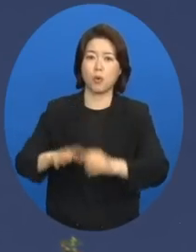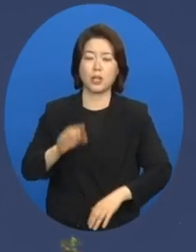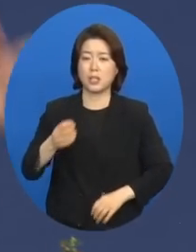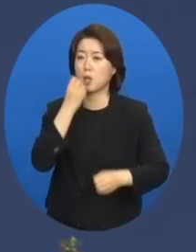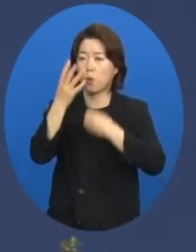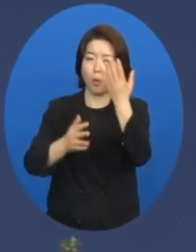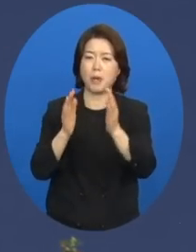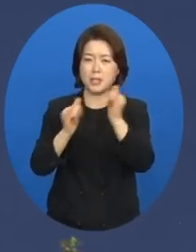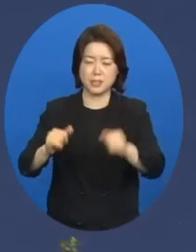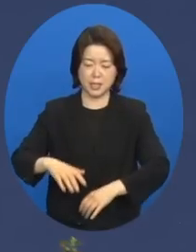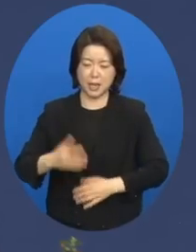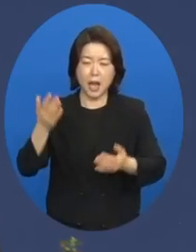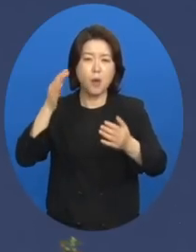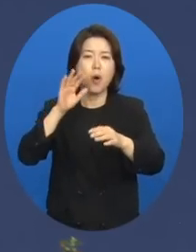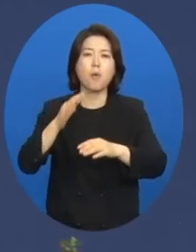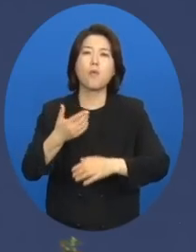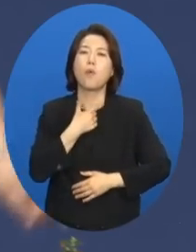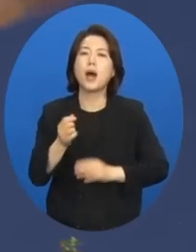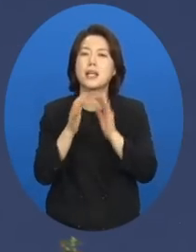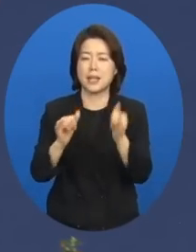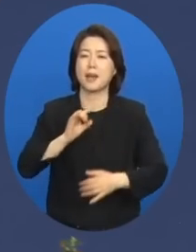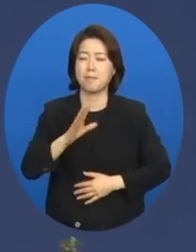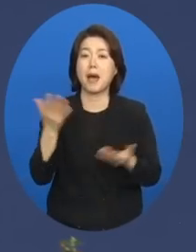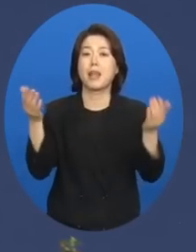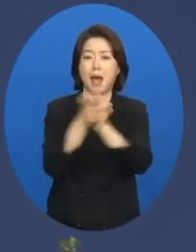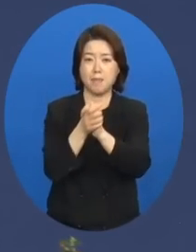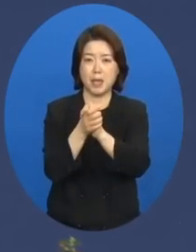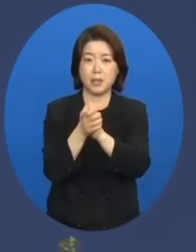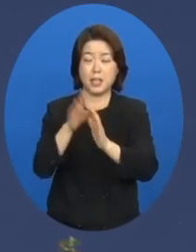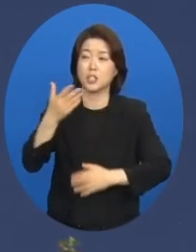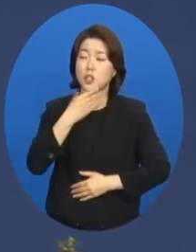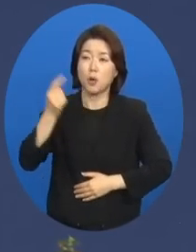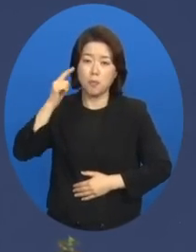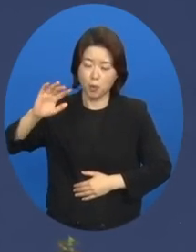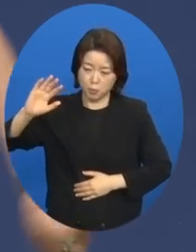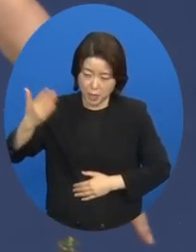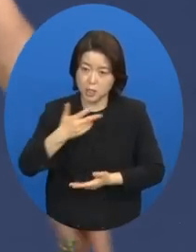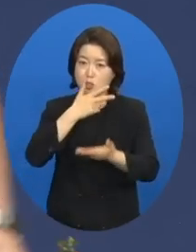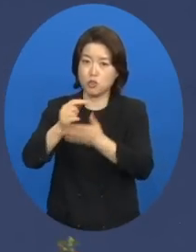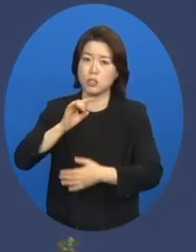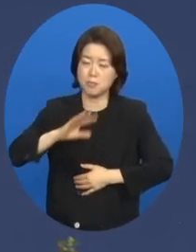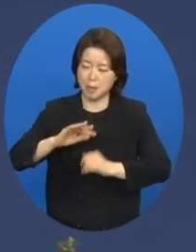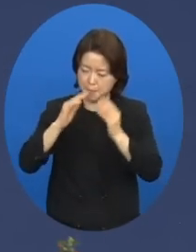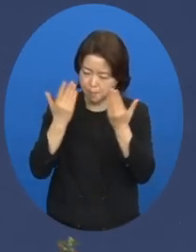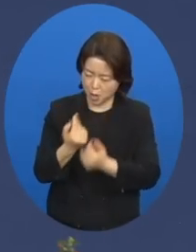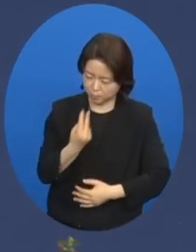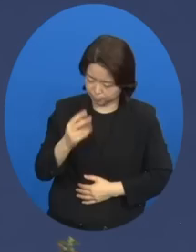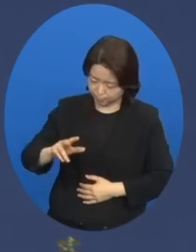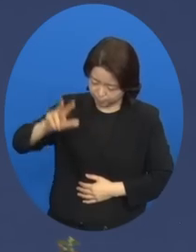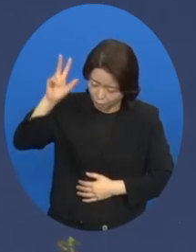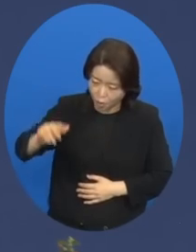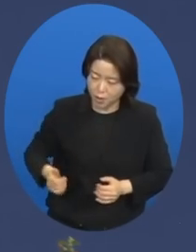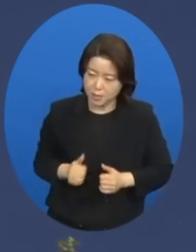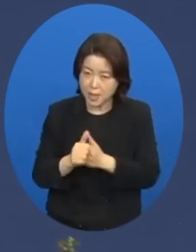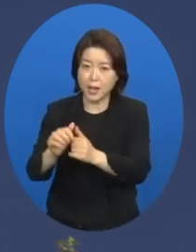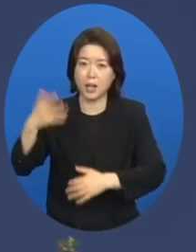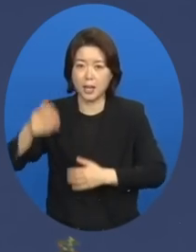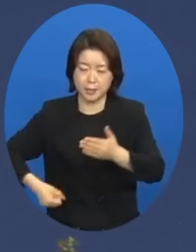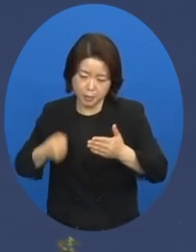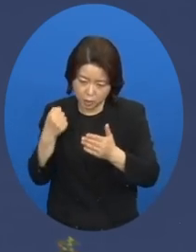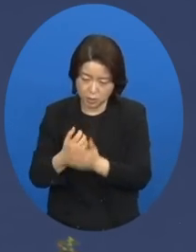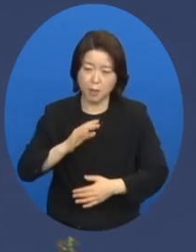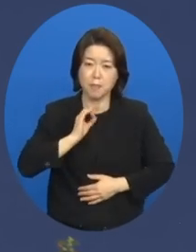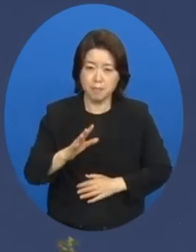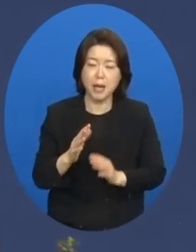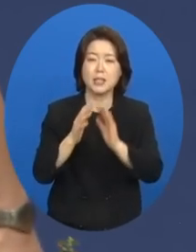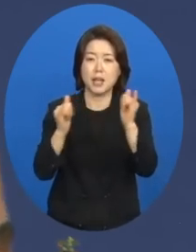고백하기를 원하시는 분만 아멘 합시다. 그리고 그 복음 되신 주님만 전부로 목숨 걸고 따라가기로 결정하는 분만